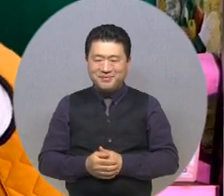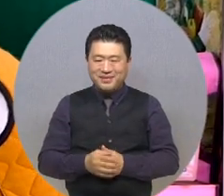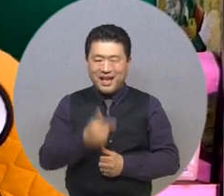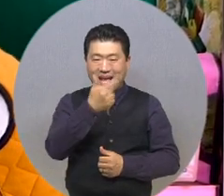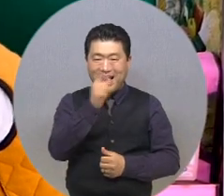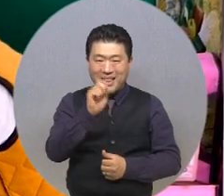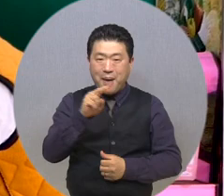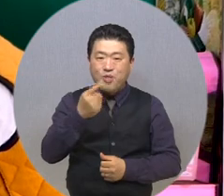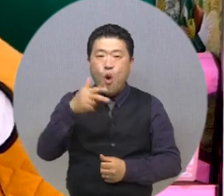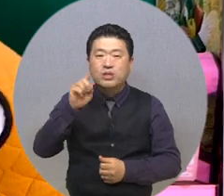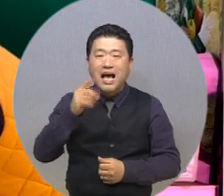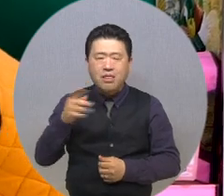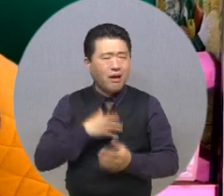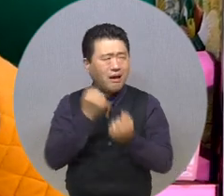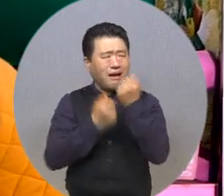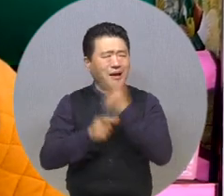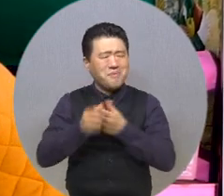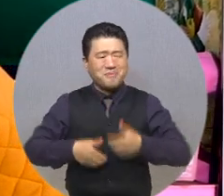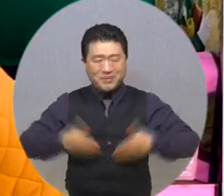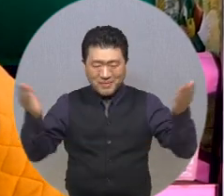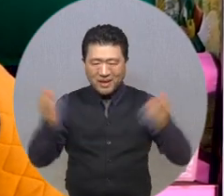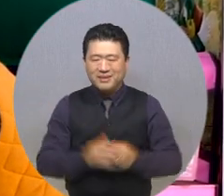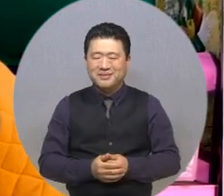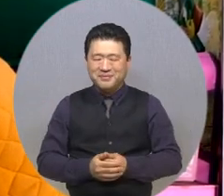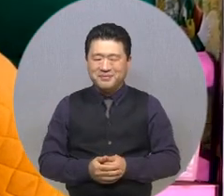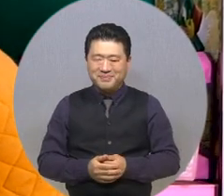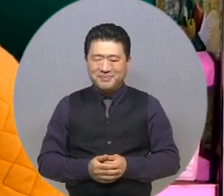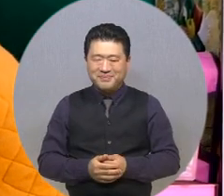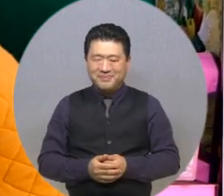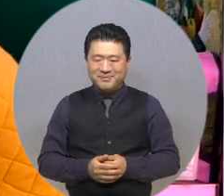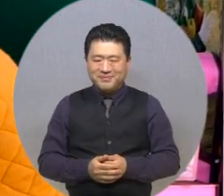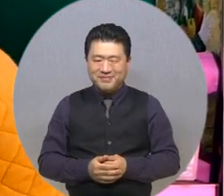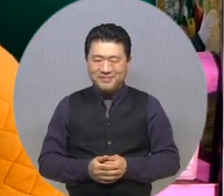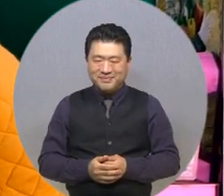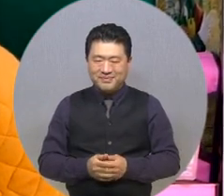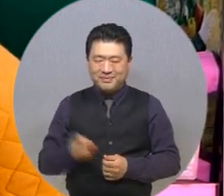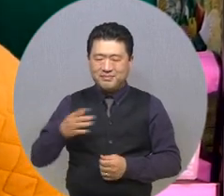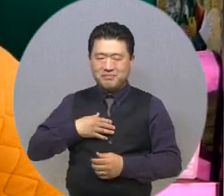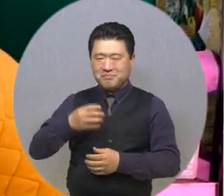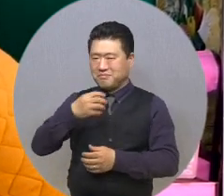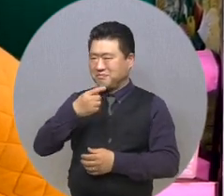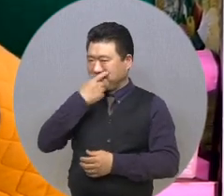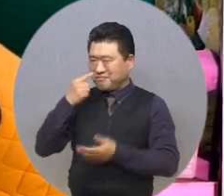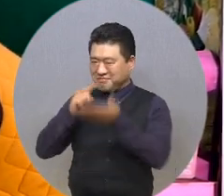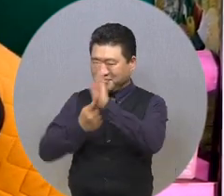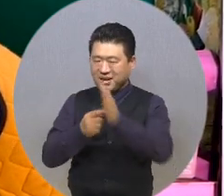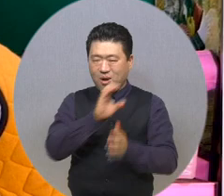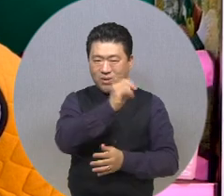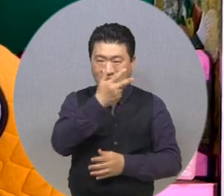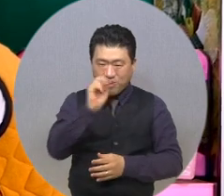이제 뭐 설명이 필요 없죠? 남도장터 예, 김정인이 보증해요.